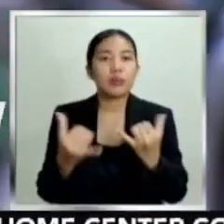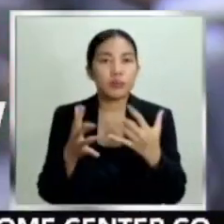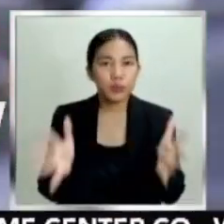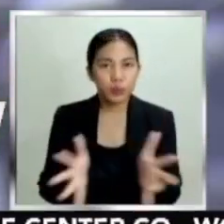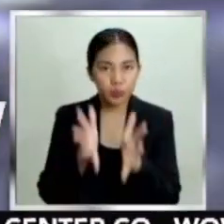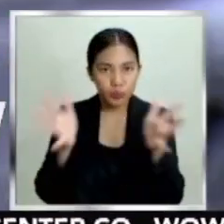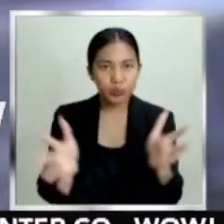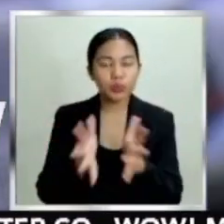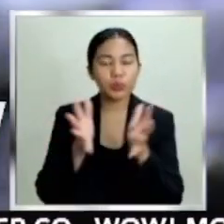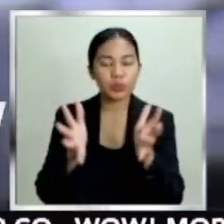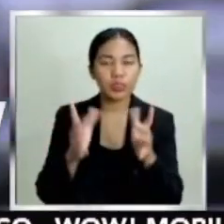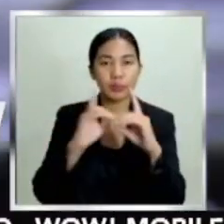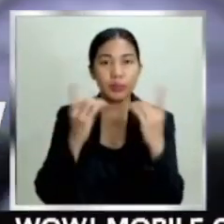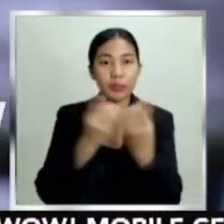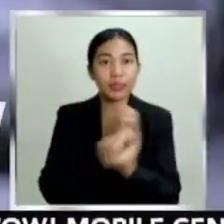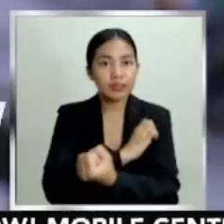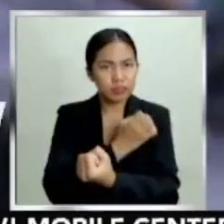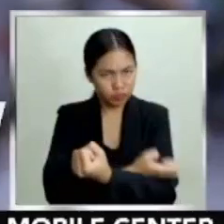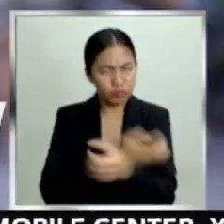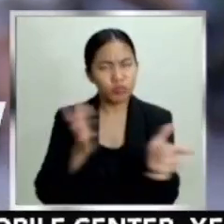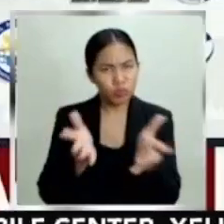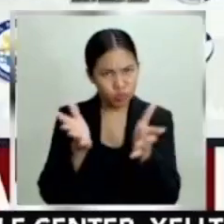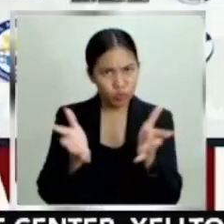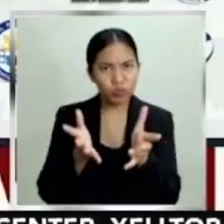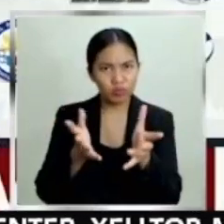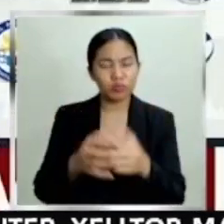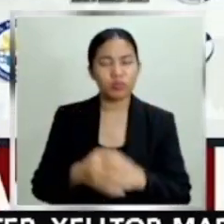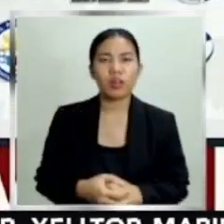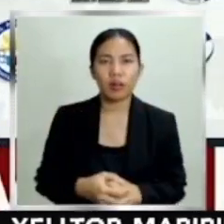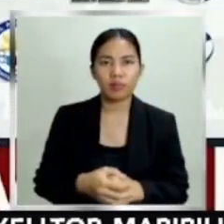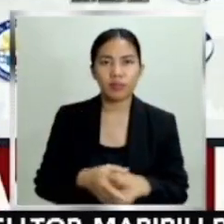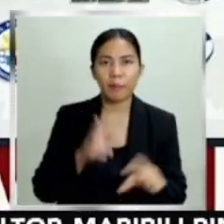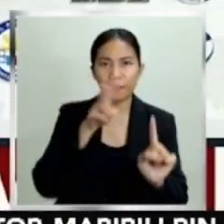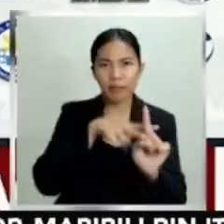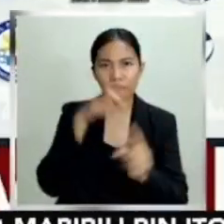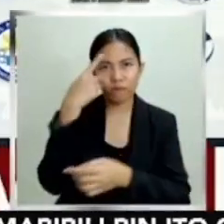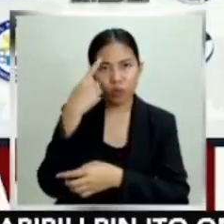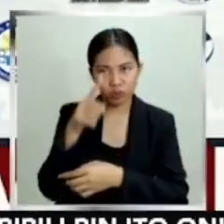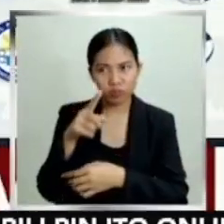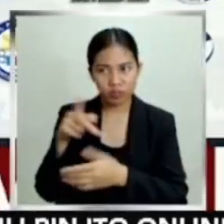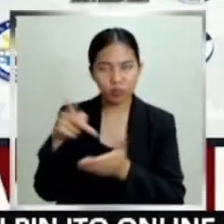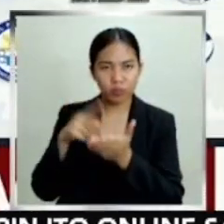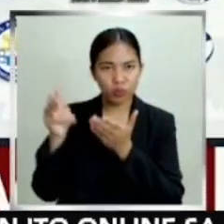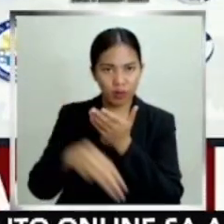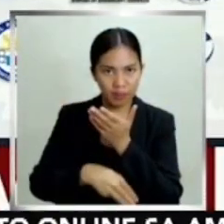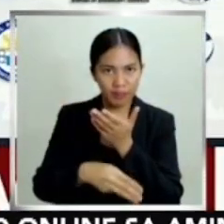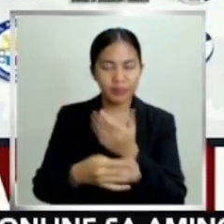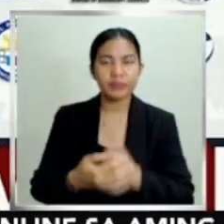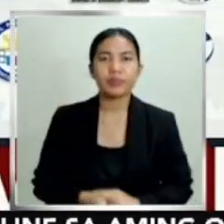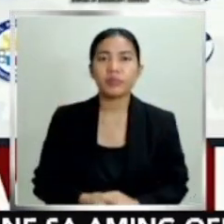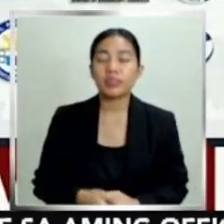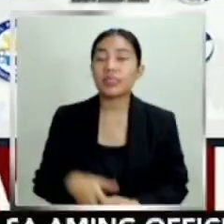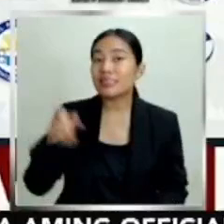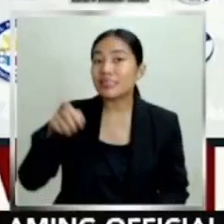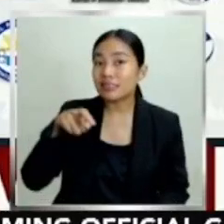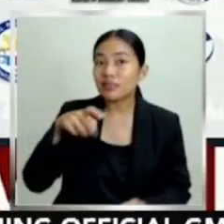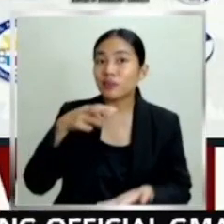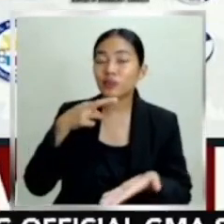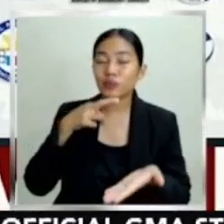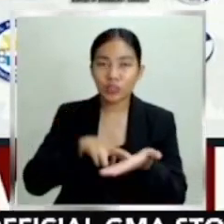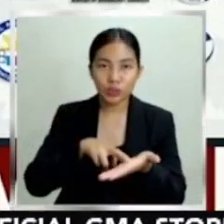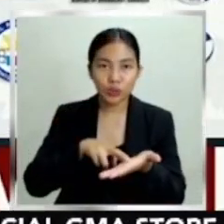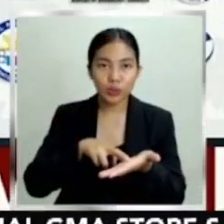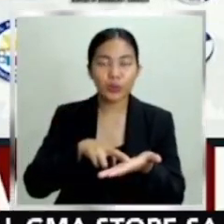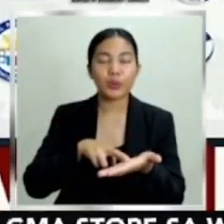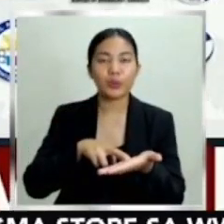na i-avail ang programang ito ng gobyerno. Kailangan po nilang magparehistro. Pumunta po sila sa